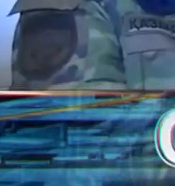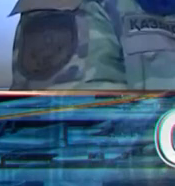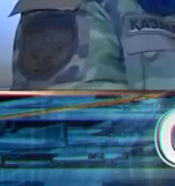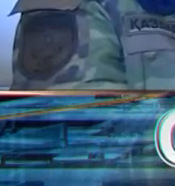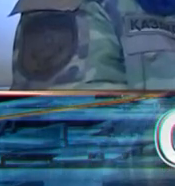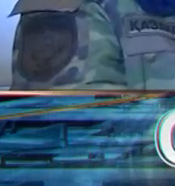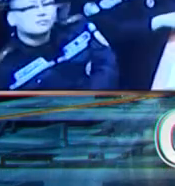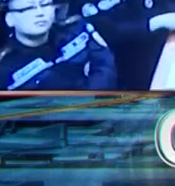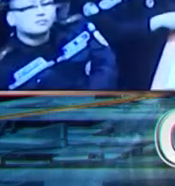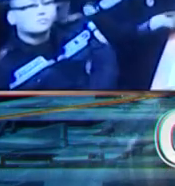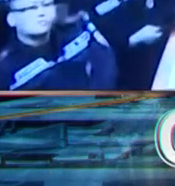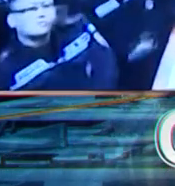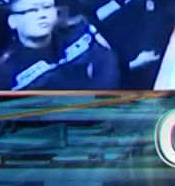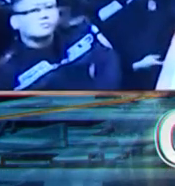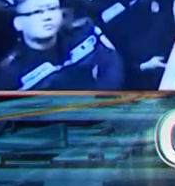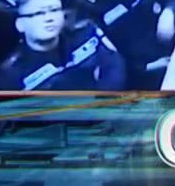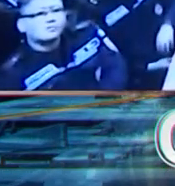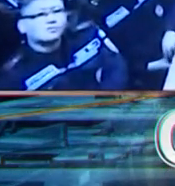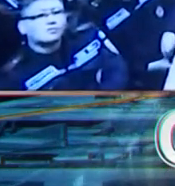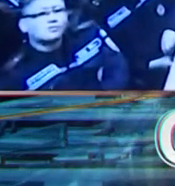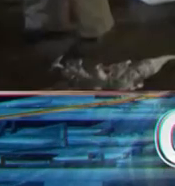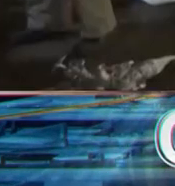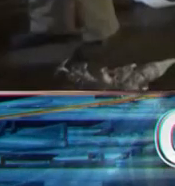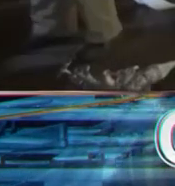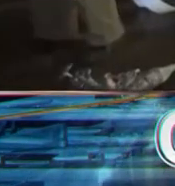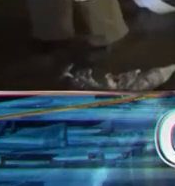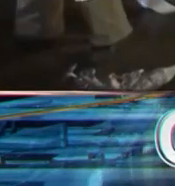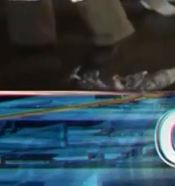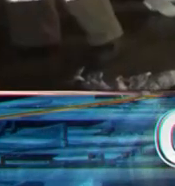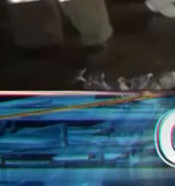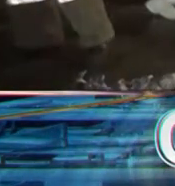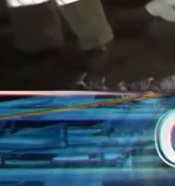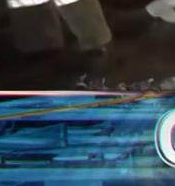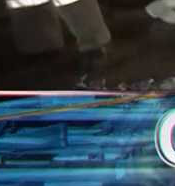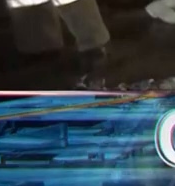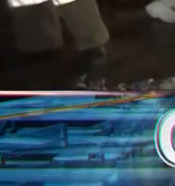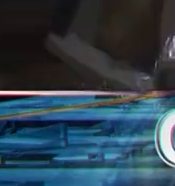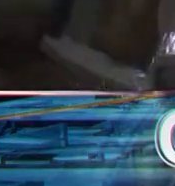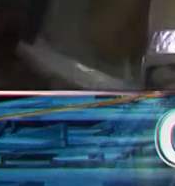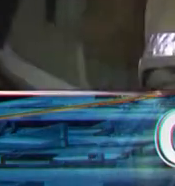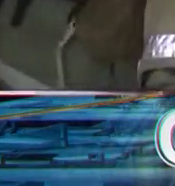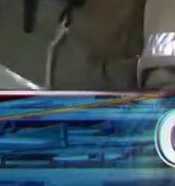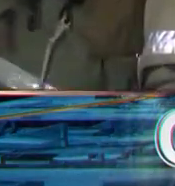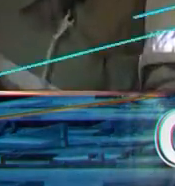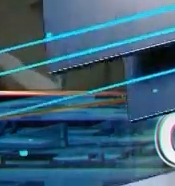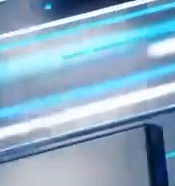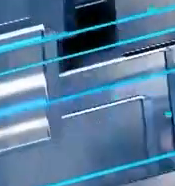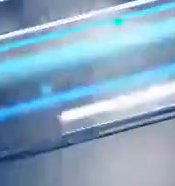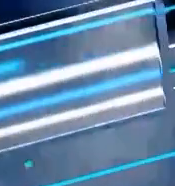Осторожно, учение! Пожар сымитировали сотрудники регионального ДЧС на одном из складских помещений рынка Алтын-Орда.